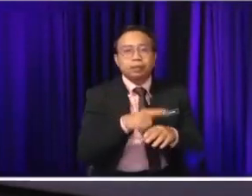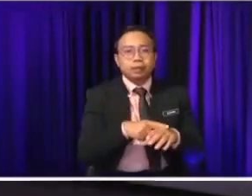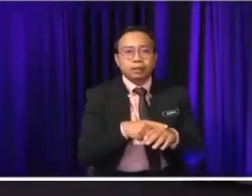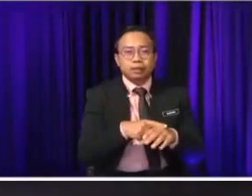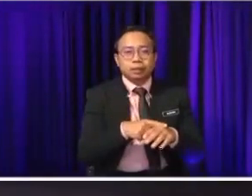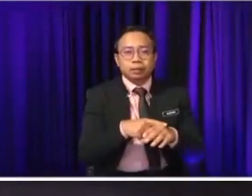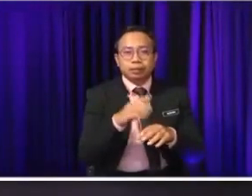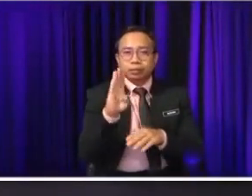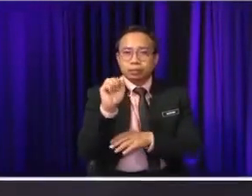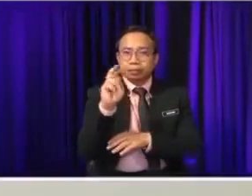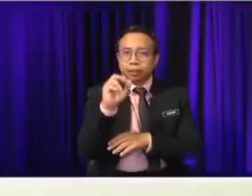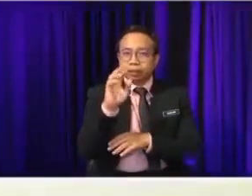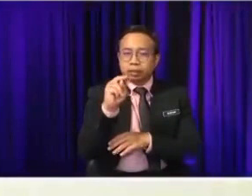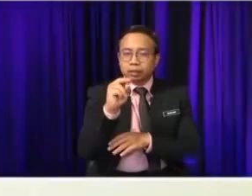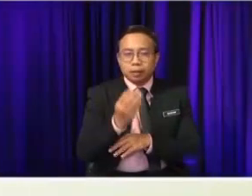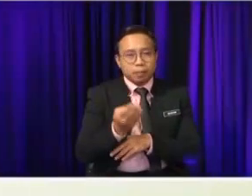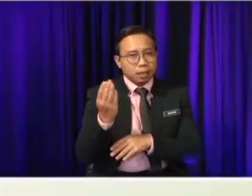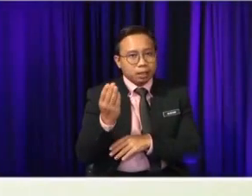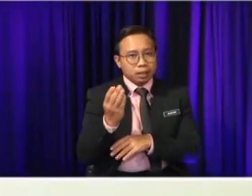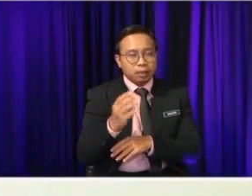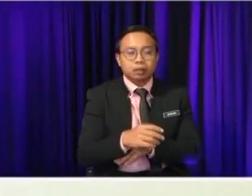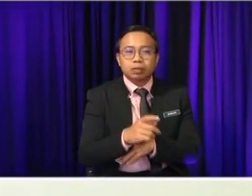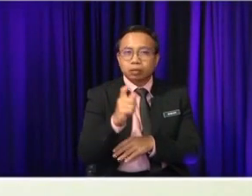ini adalah bahan tropolin